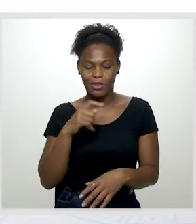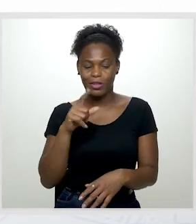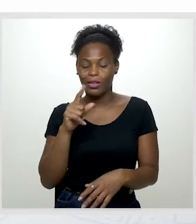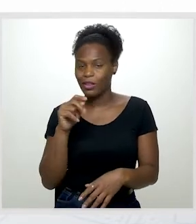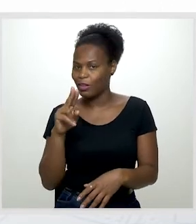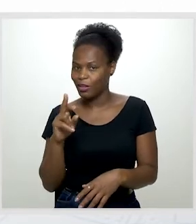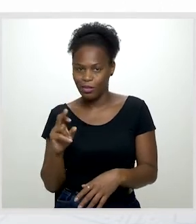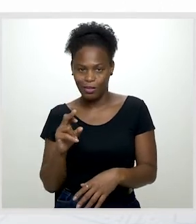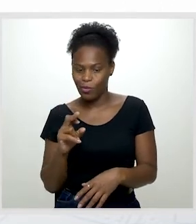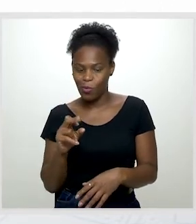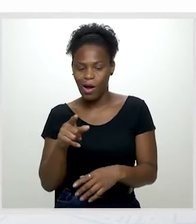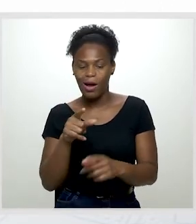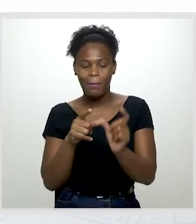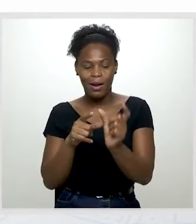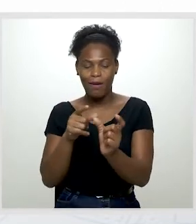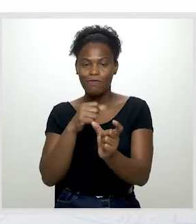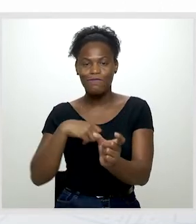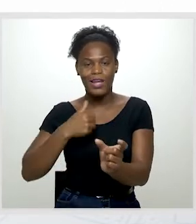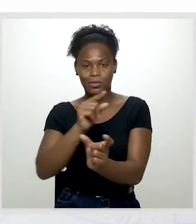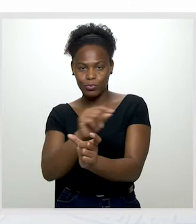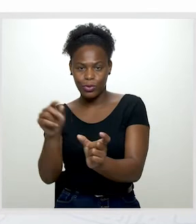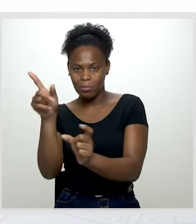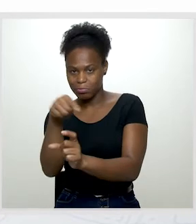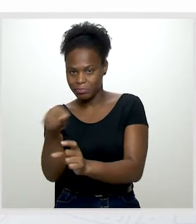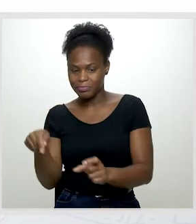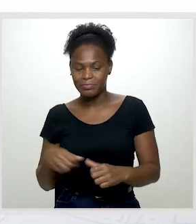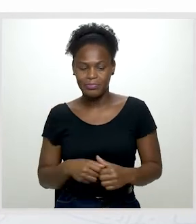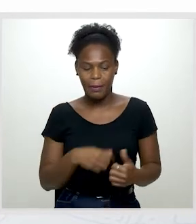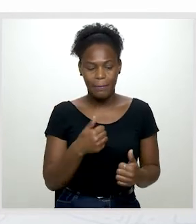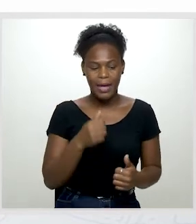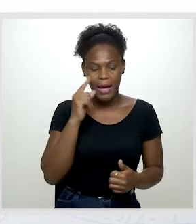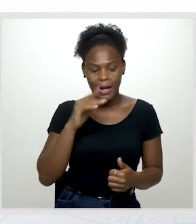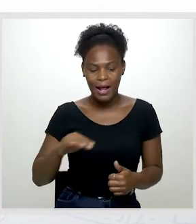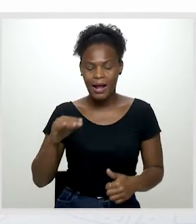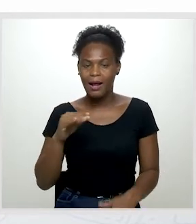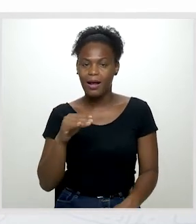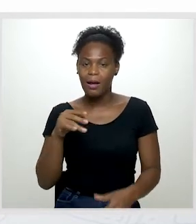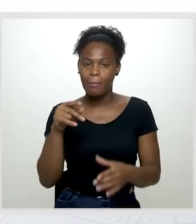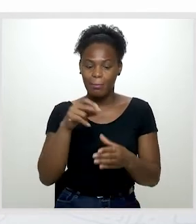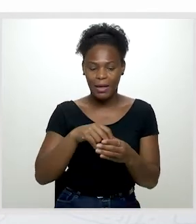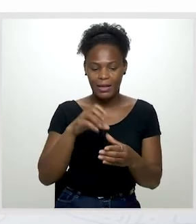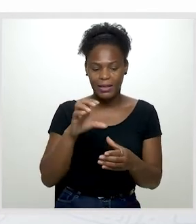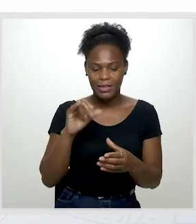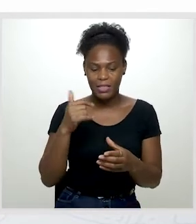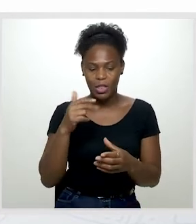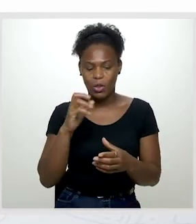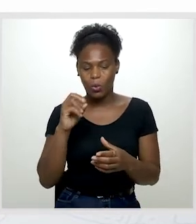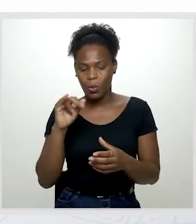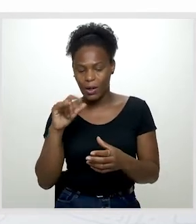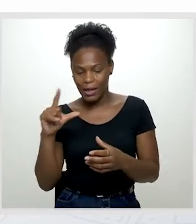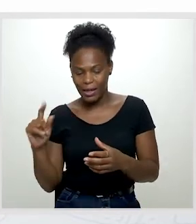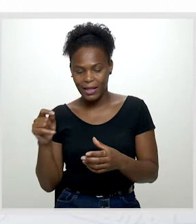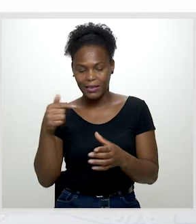C'est bon? Alors ici, l'intrus, c'est la Chandeleur. B, ces petits-enfants mettent les citrouilles dans leur